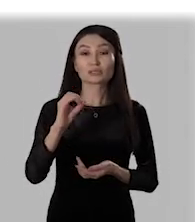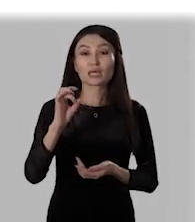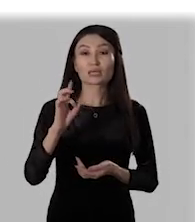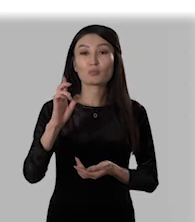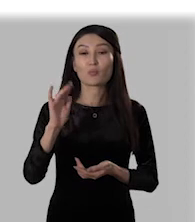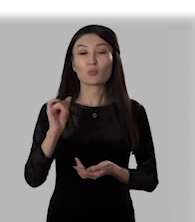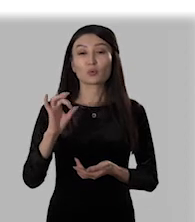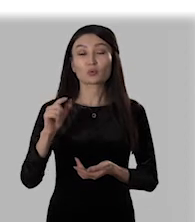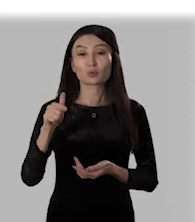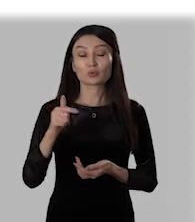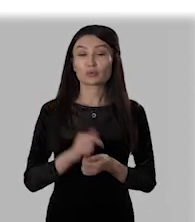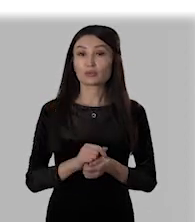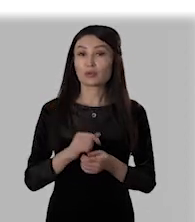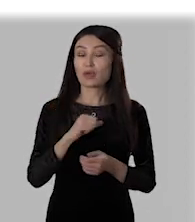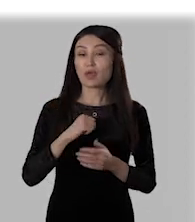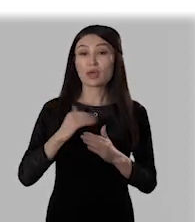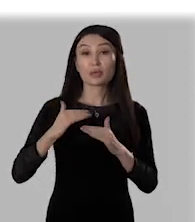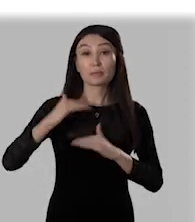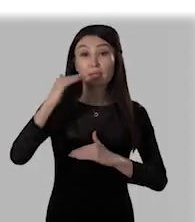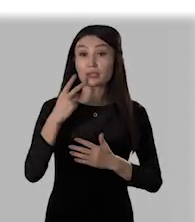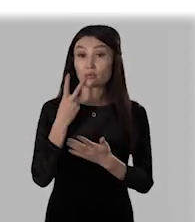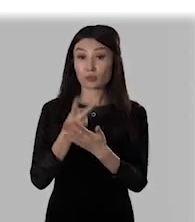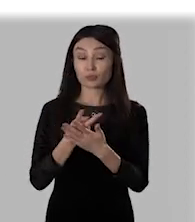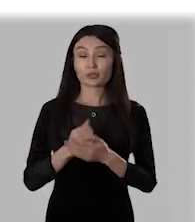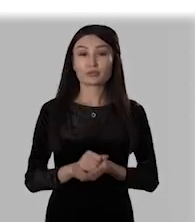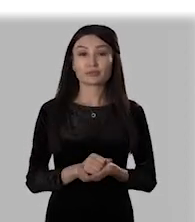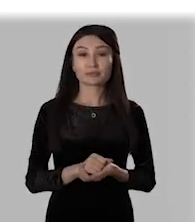тушунда эң бийик мамычаны көрүп турабыз.